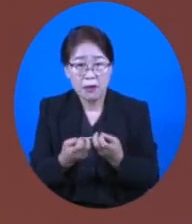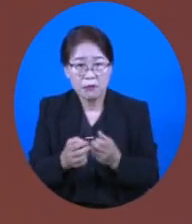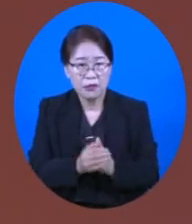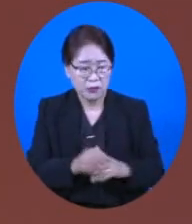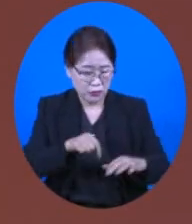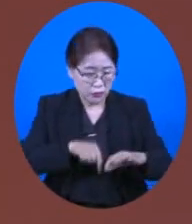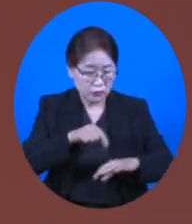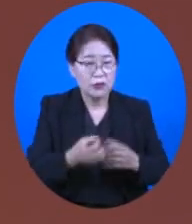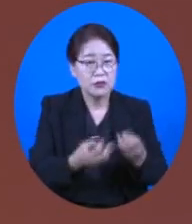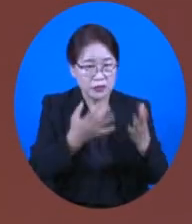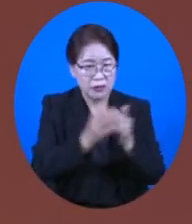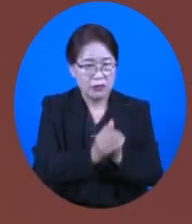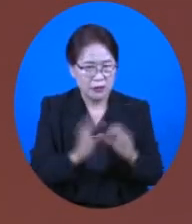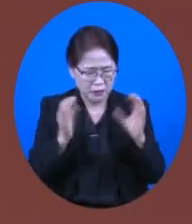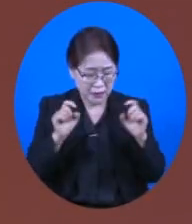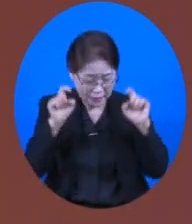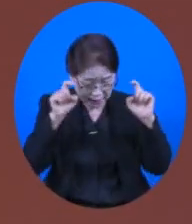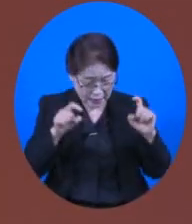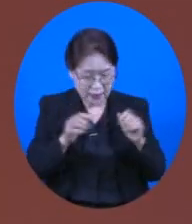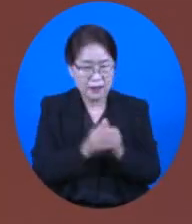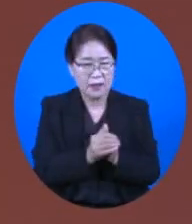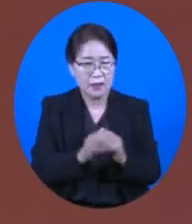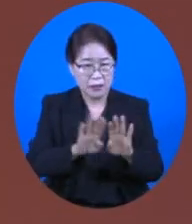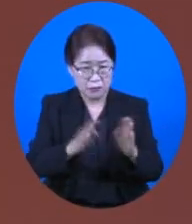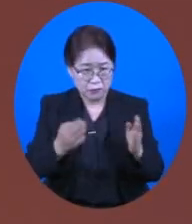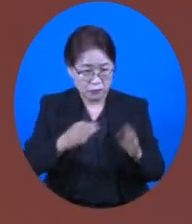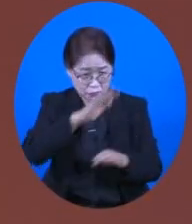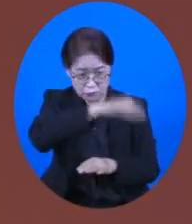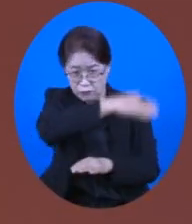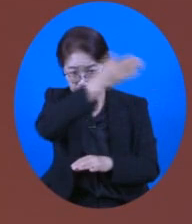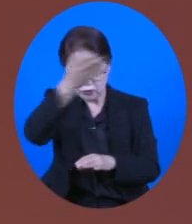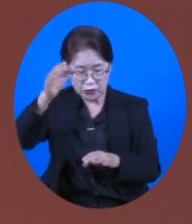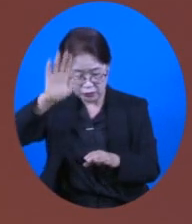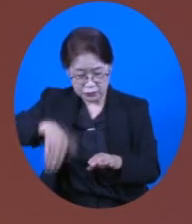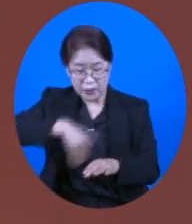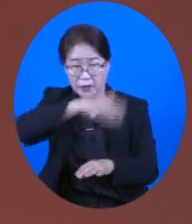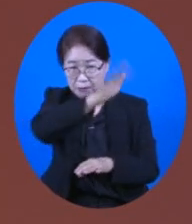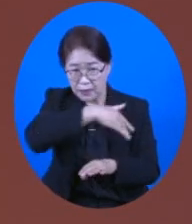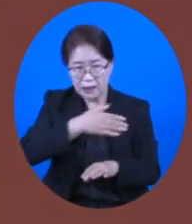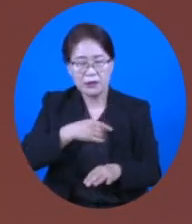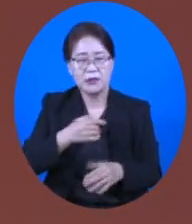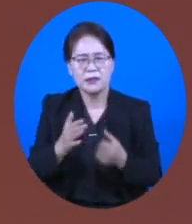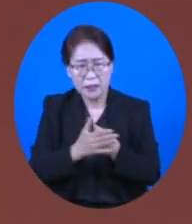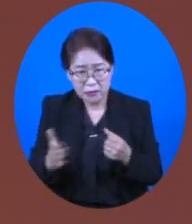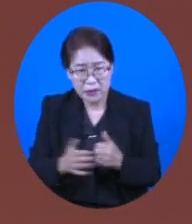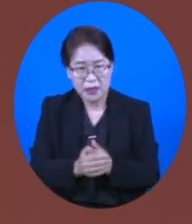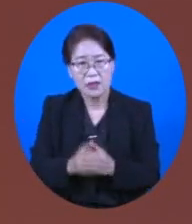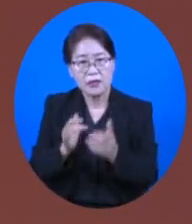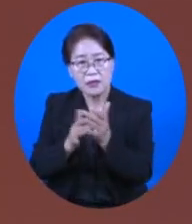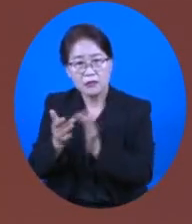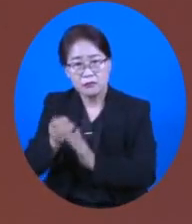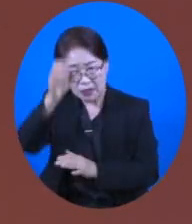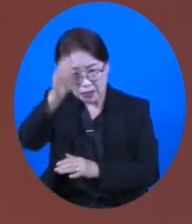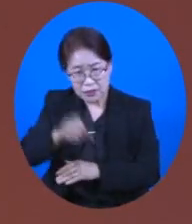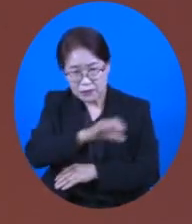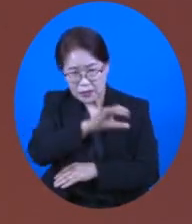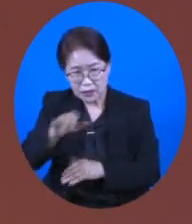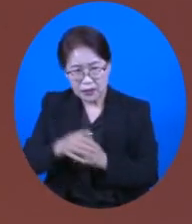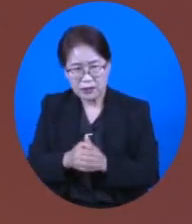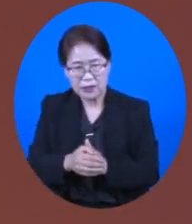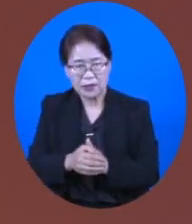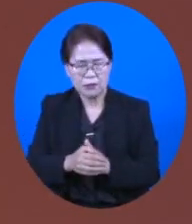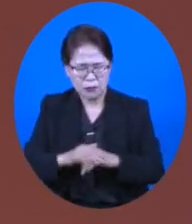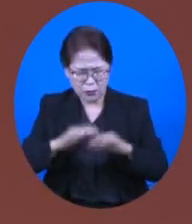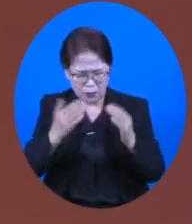유월절 어린 양의 피를 문설주와 임방에 발랐기 때문 아닙니까? 예수님은 십자가에서 한 방울의